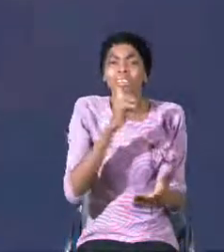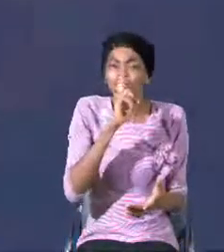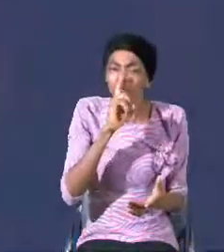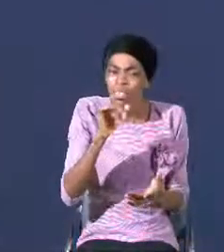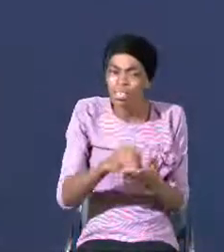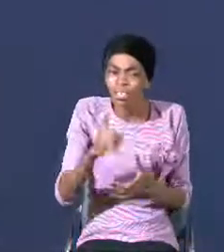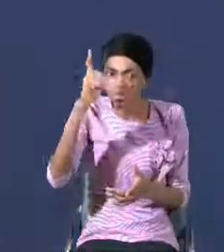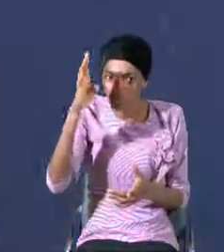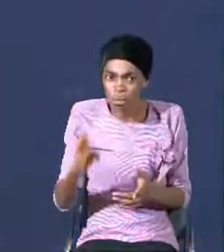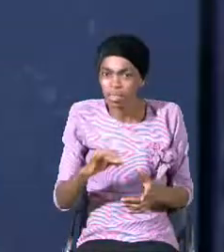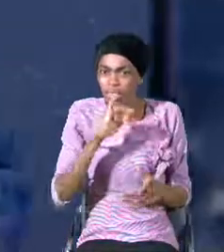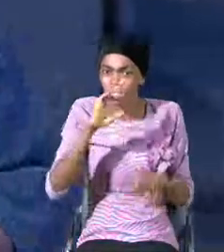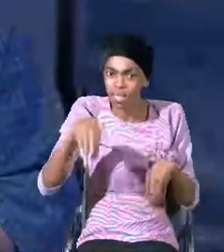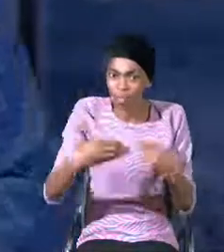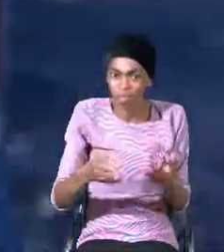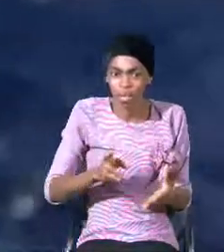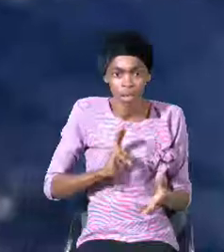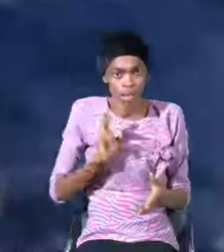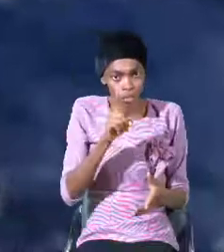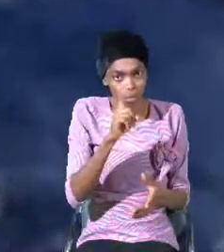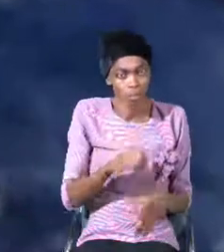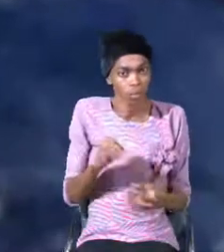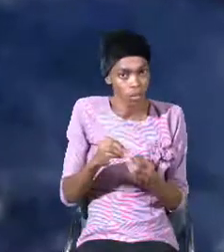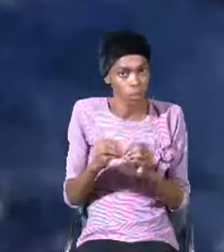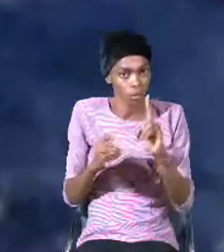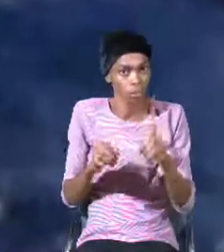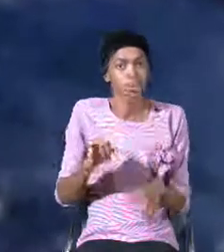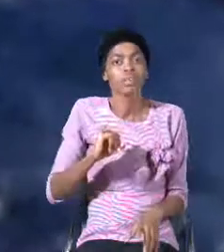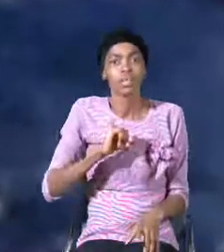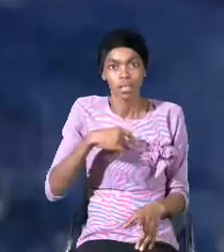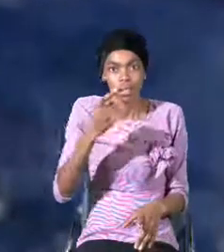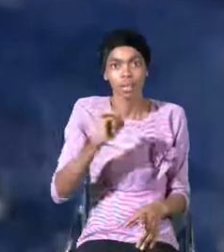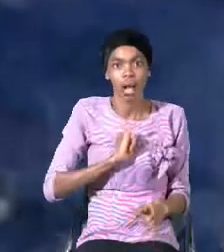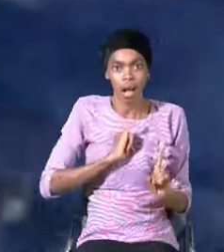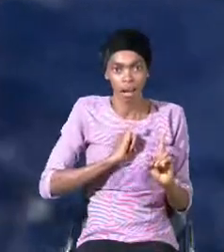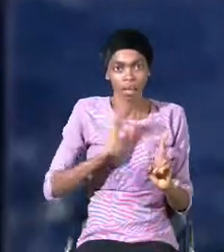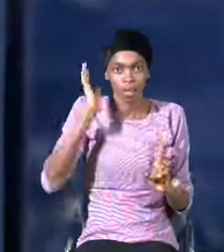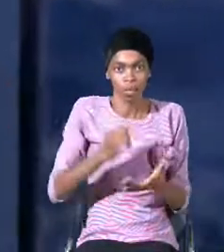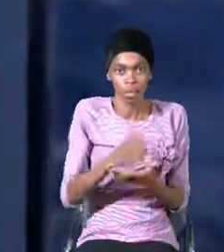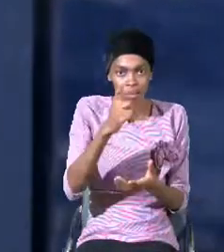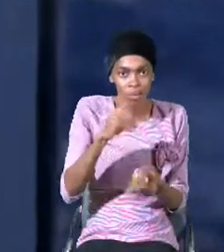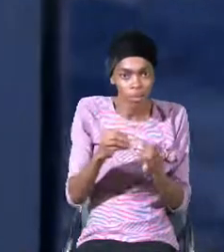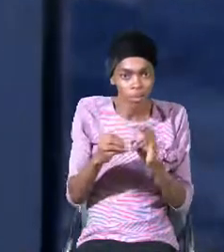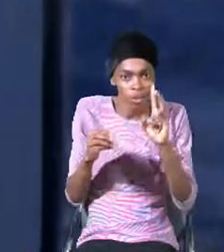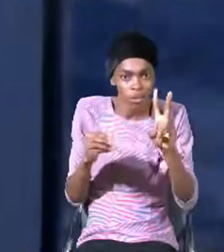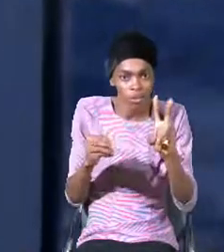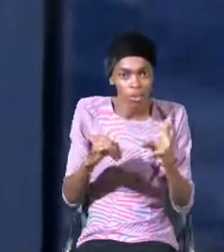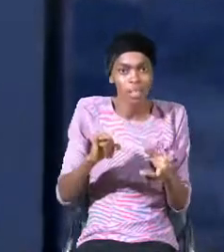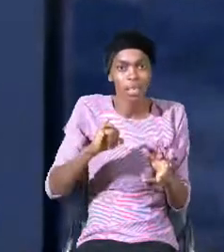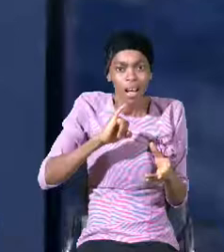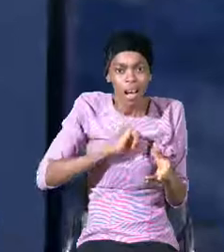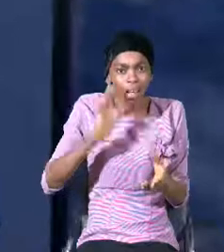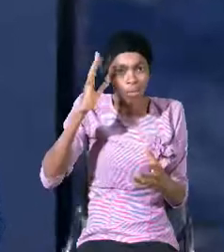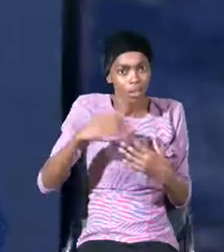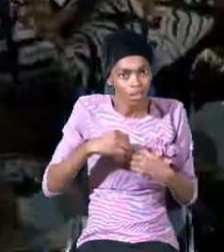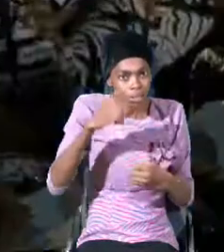assurance? Je te donne premièrement. Il dit, je viens à ton secours. Je suis avec toi. Il dit, je